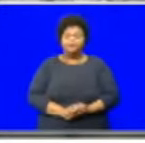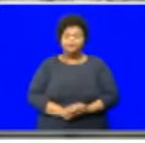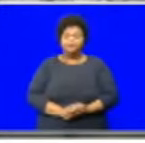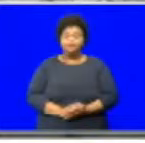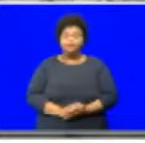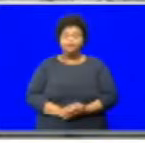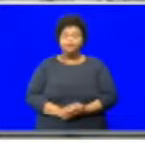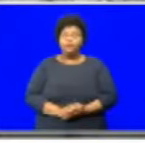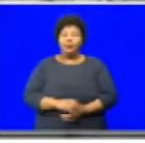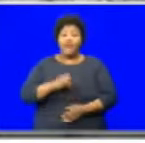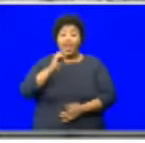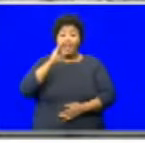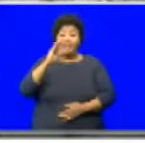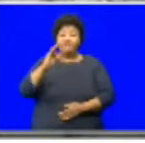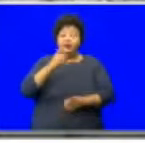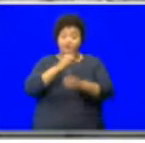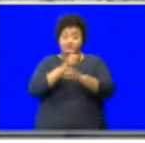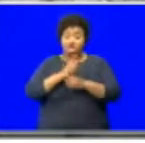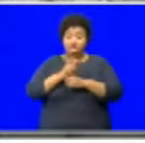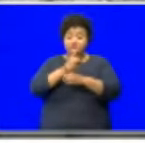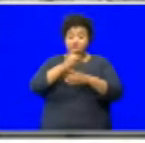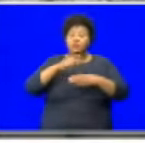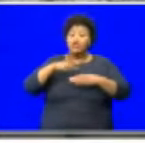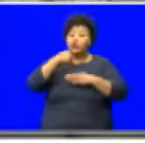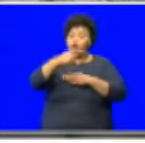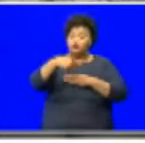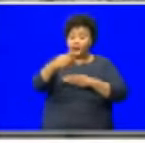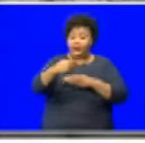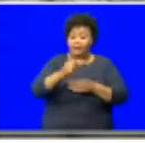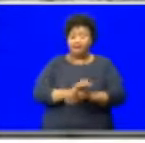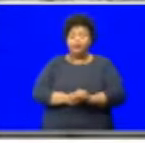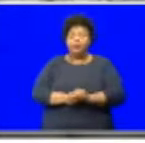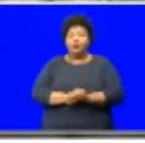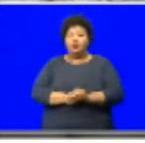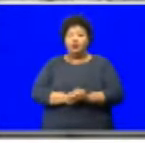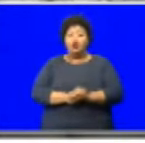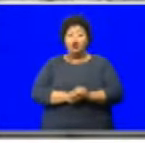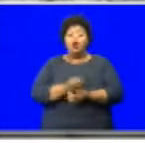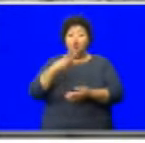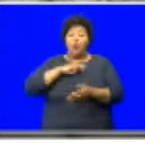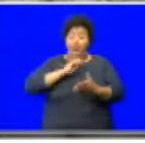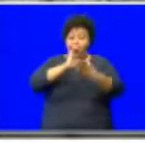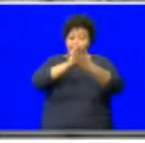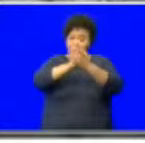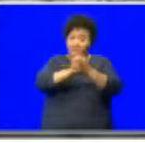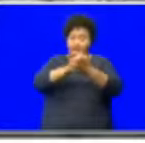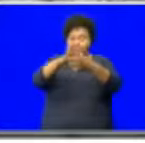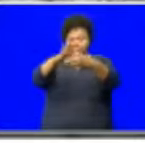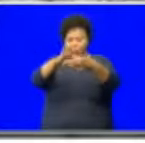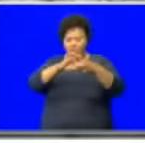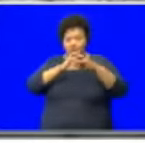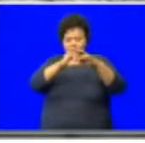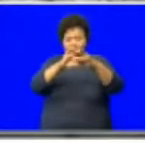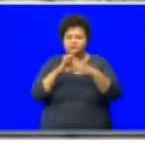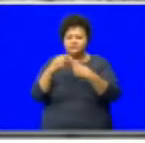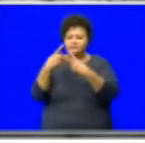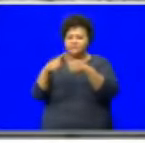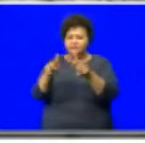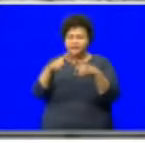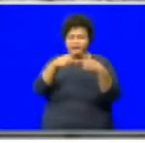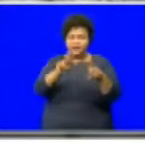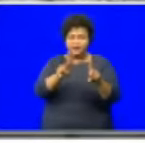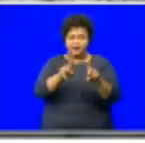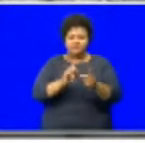tisakhuchubeka letingcoco njengoba sibuke ukuthi asibambisane naletinye tinhlangothi letibuke